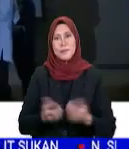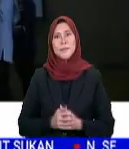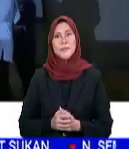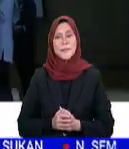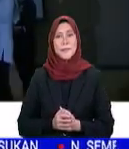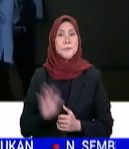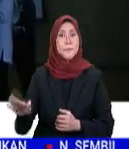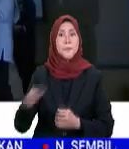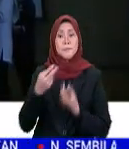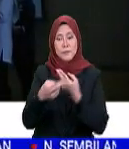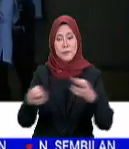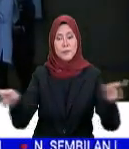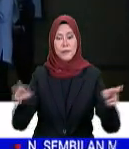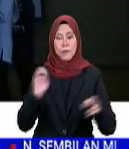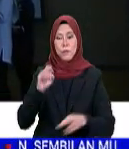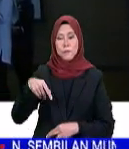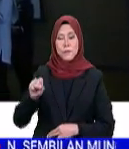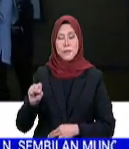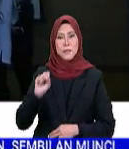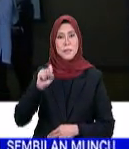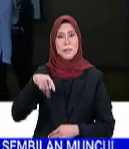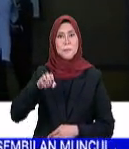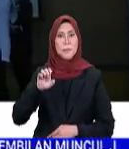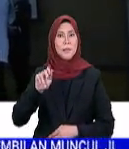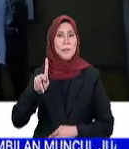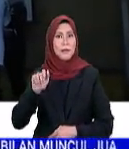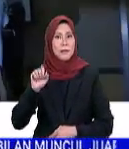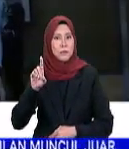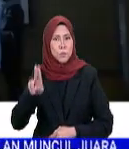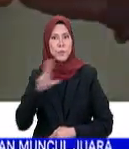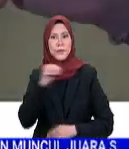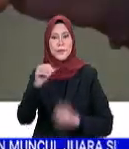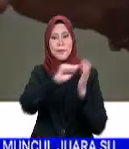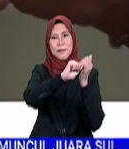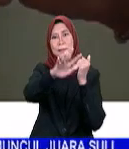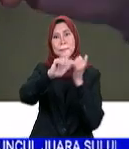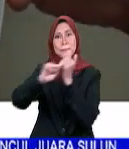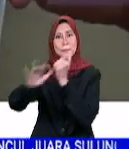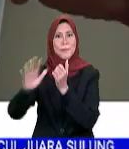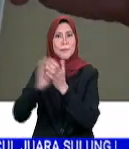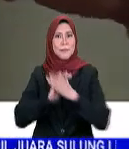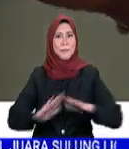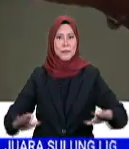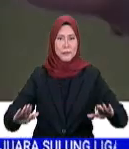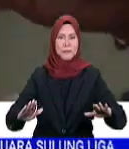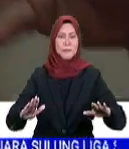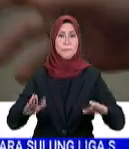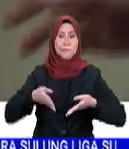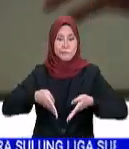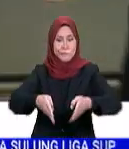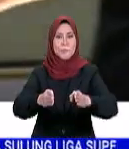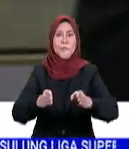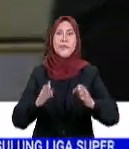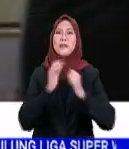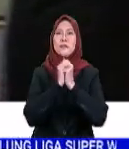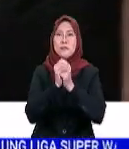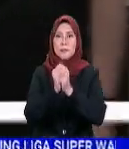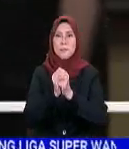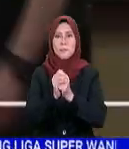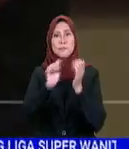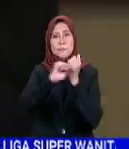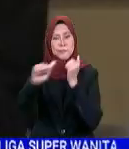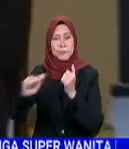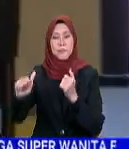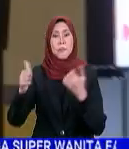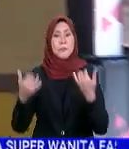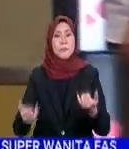Beliau menyatakannya selepas melancarkan ops bersepadu dan kempen keselamatan jalan raya sempena Tahun Baru Cina di Putrajaya. Jabatan Pengangkutan Jalan